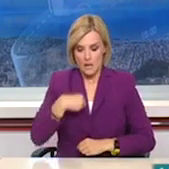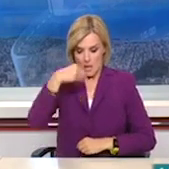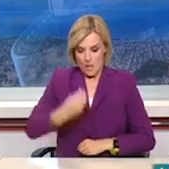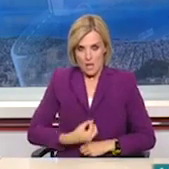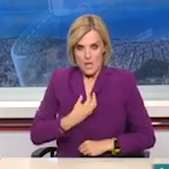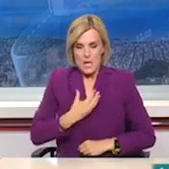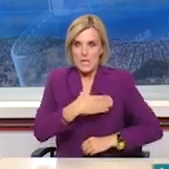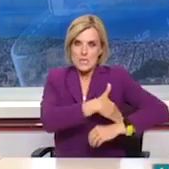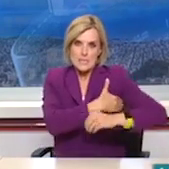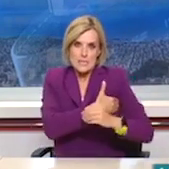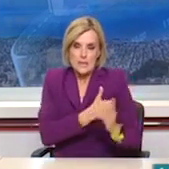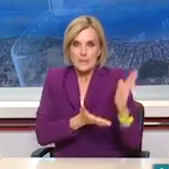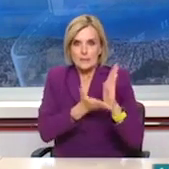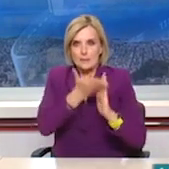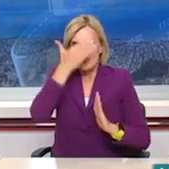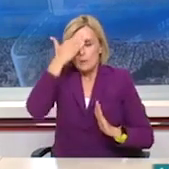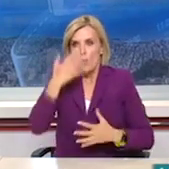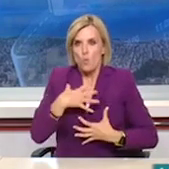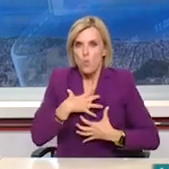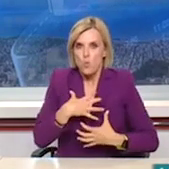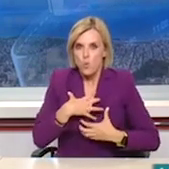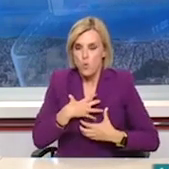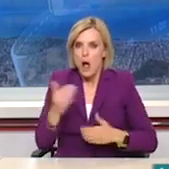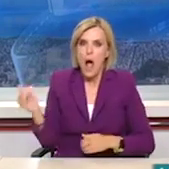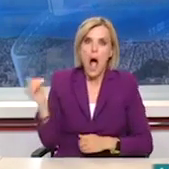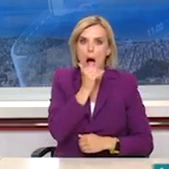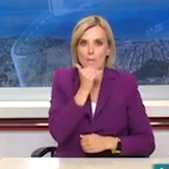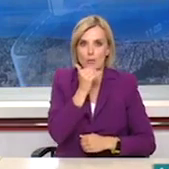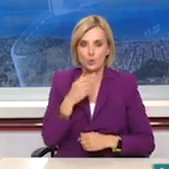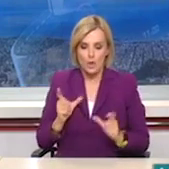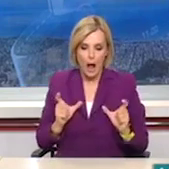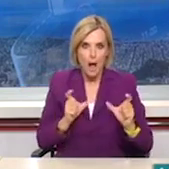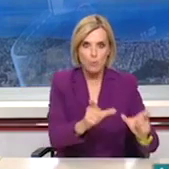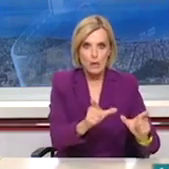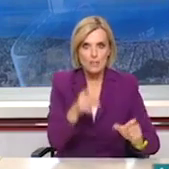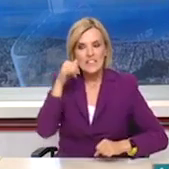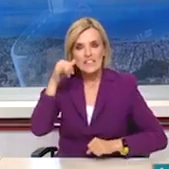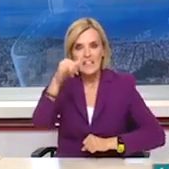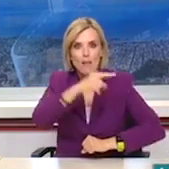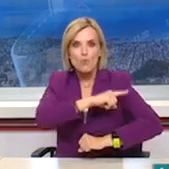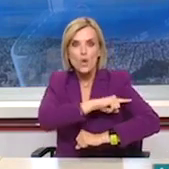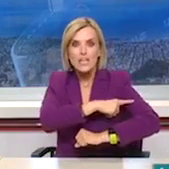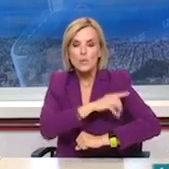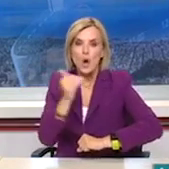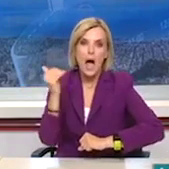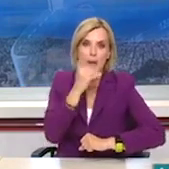ελέγχομαι, να ειδοποιώ τους δικούς μου, να απομονώνομαι, να παίρνω έγκαιρα και όταν χρειάζεται θεραπεία.